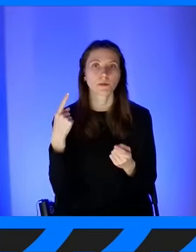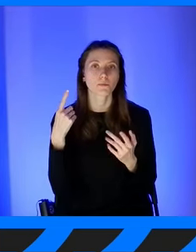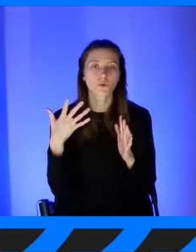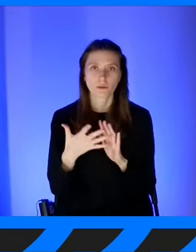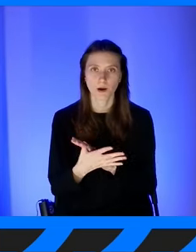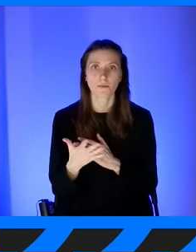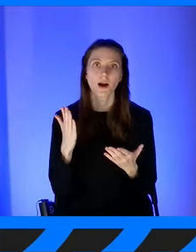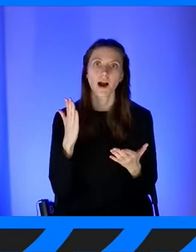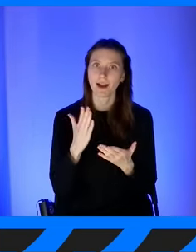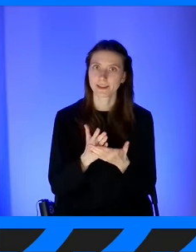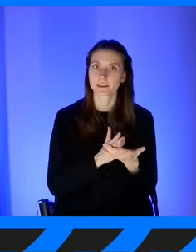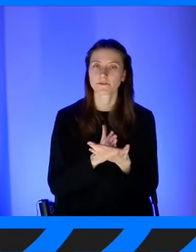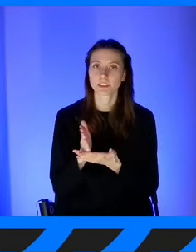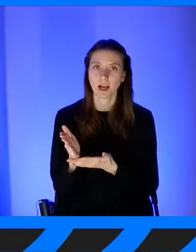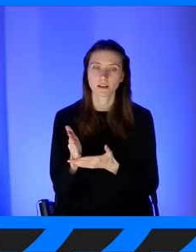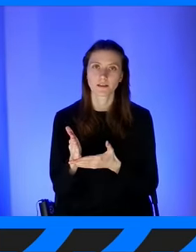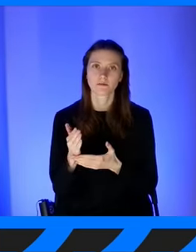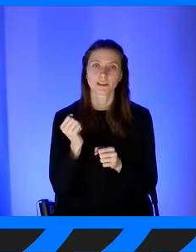вариант закола борирование